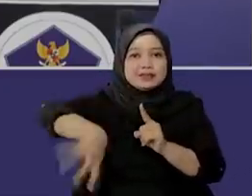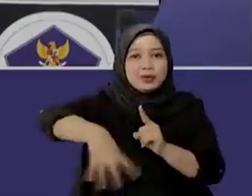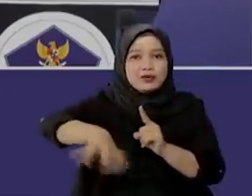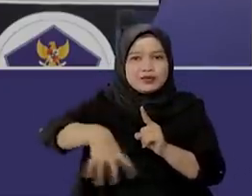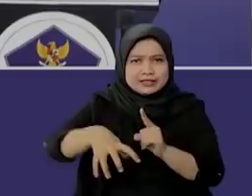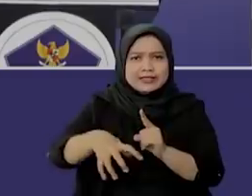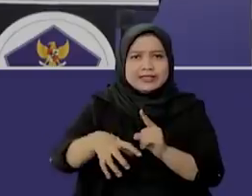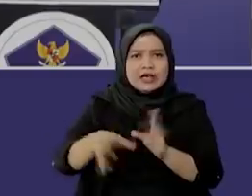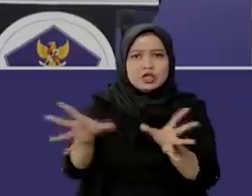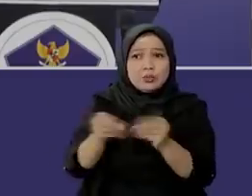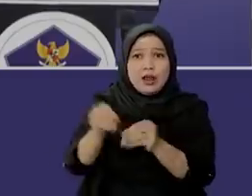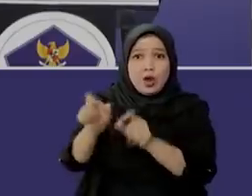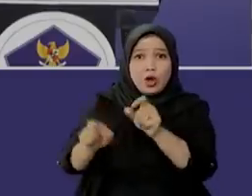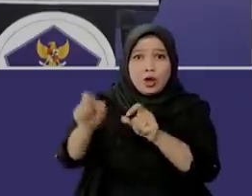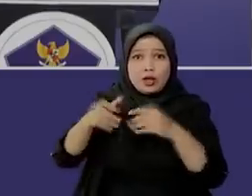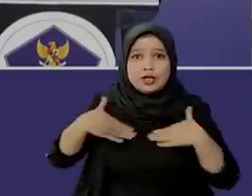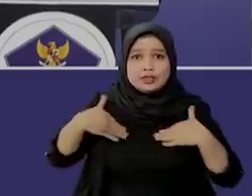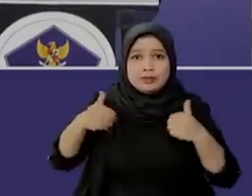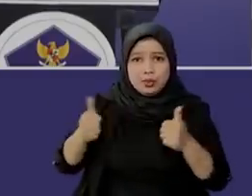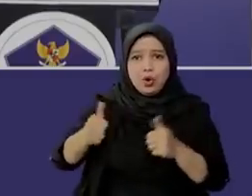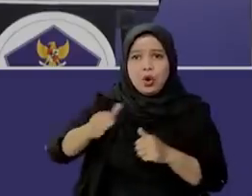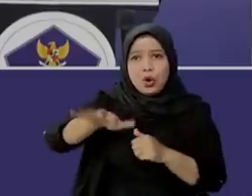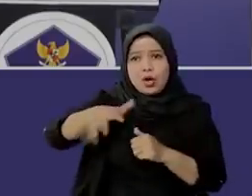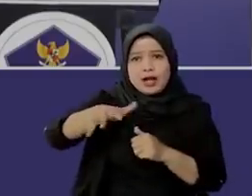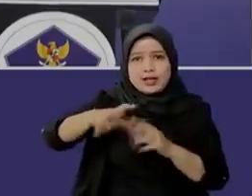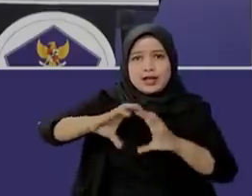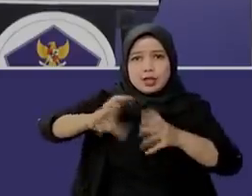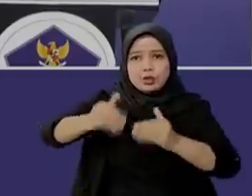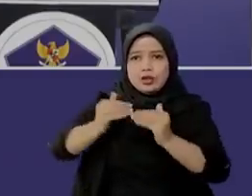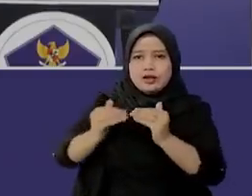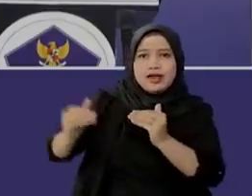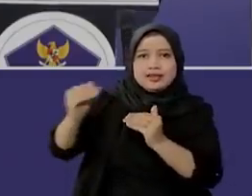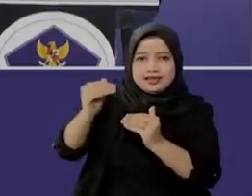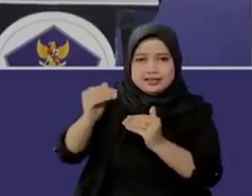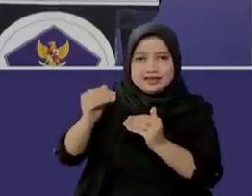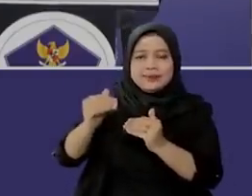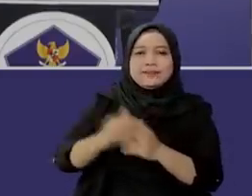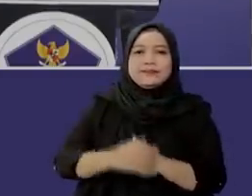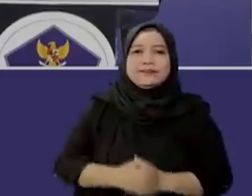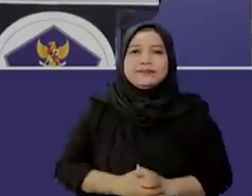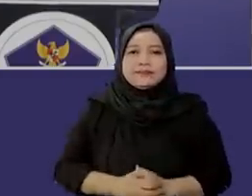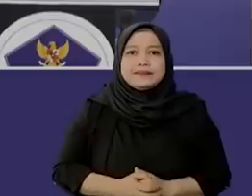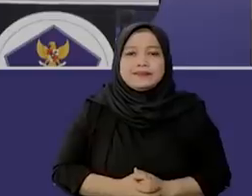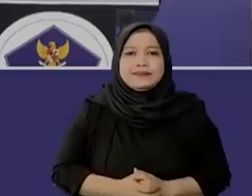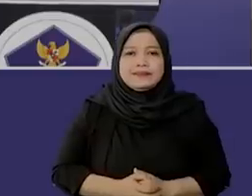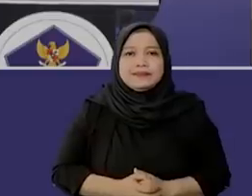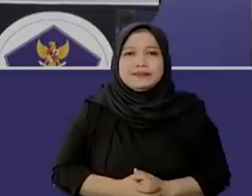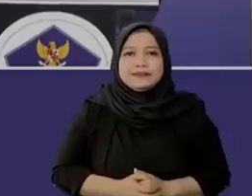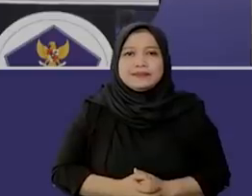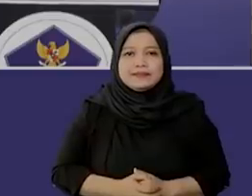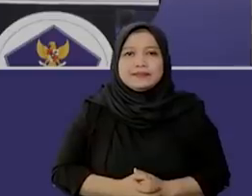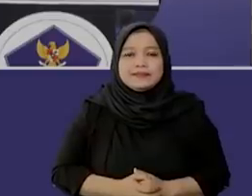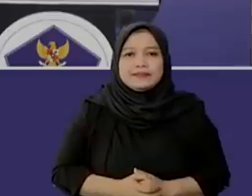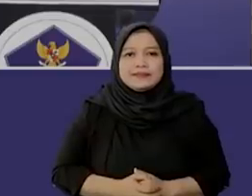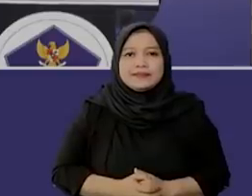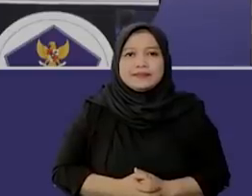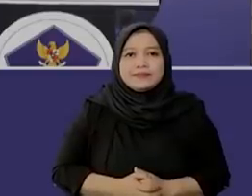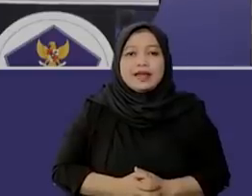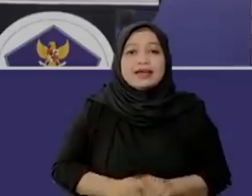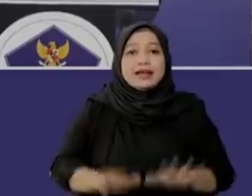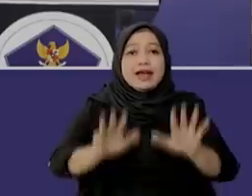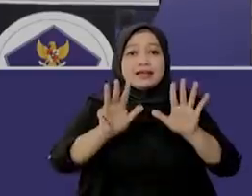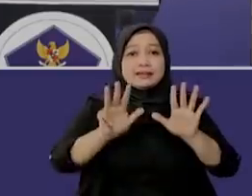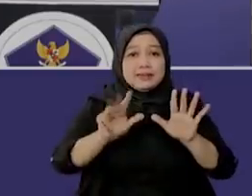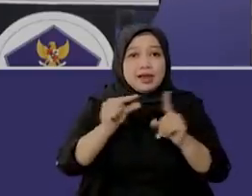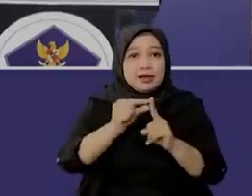memiliki angka sembuh diatas rata-rata Global yaitu 56,5 puluh lima persen bahkan ada